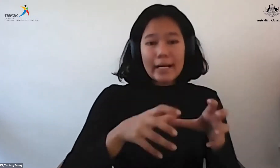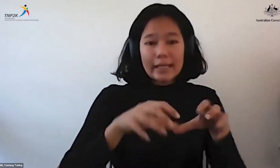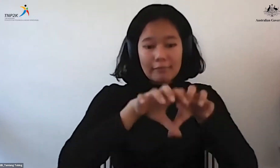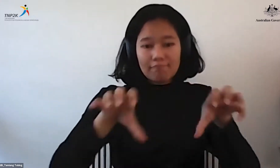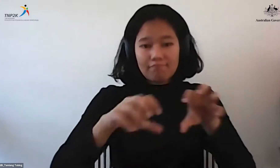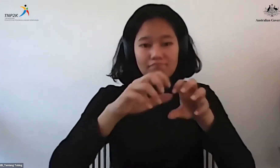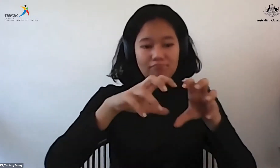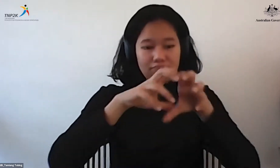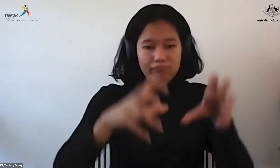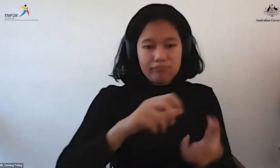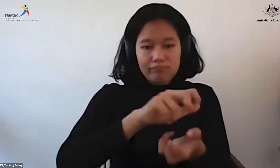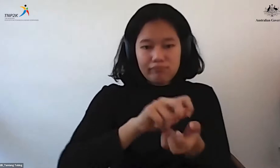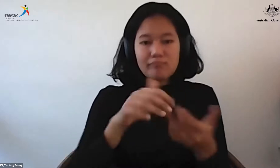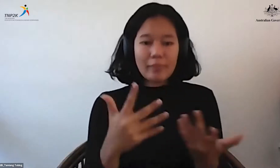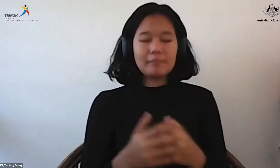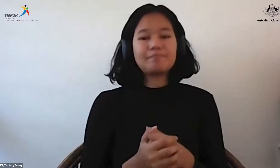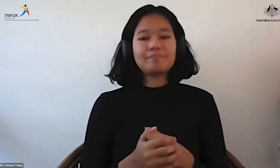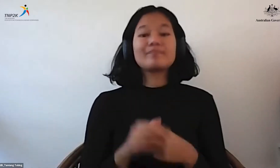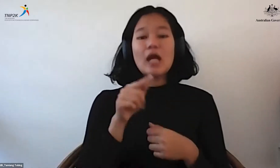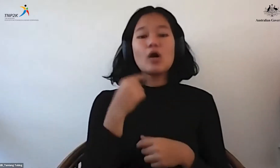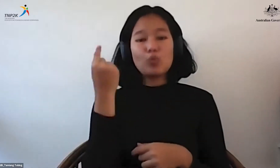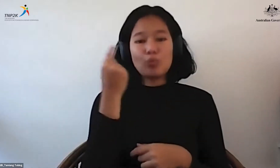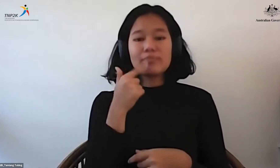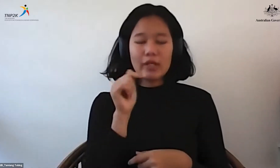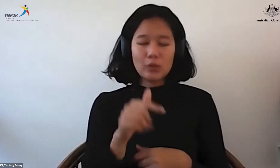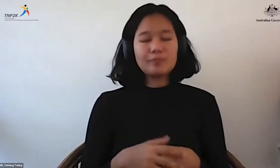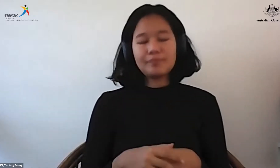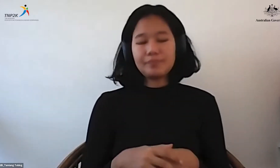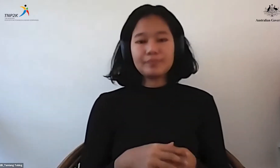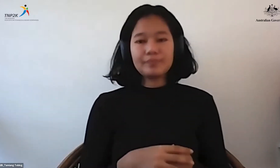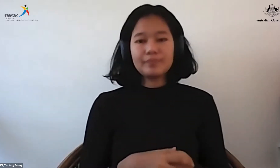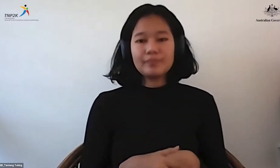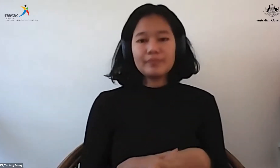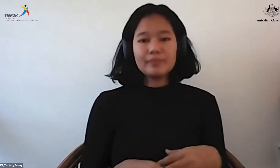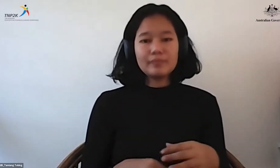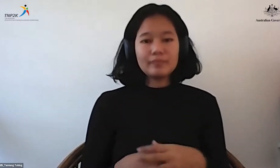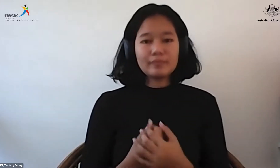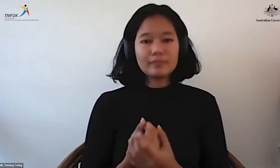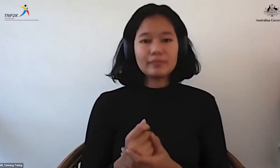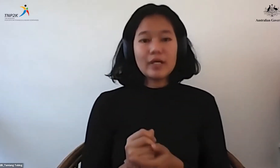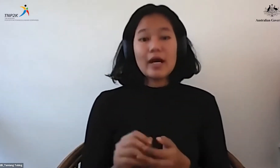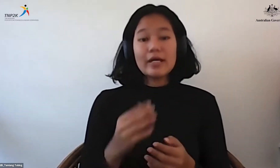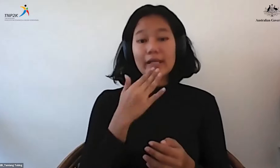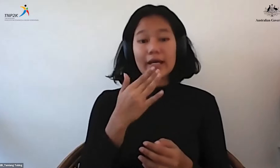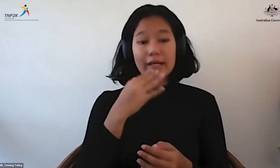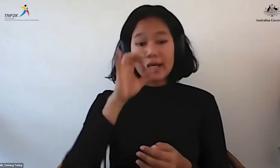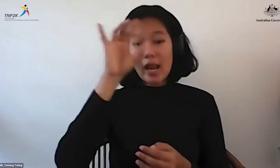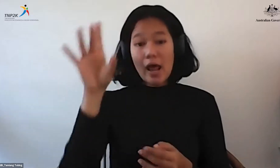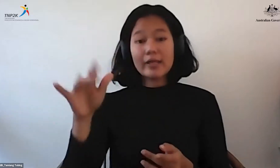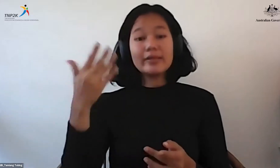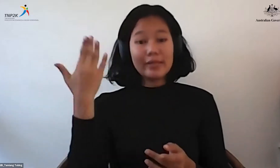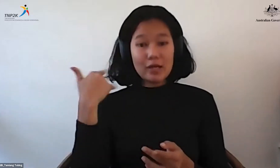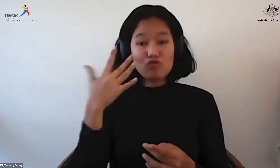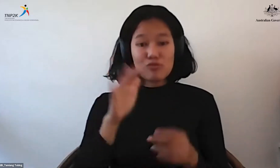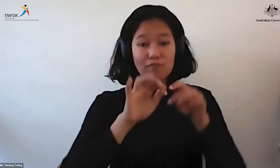mereka. Secara umum itu, Pak Rizalwan, berbagai pertanyaan yang lain telah kami jawab